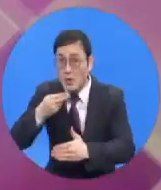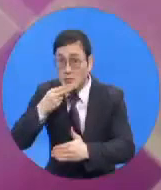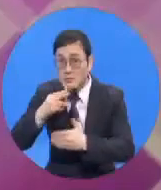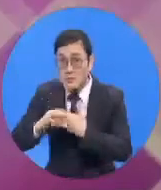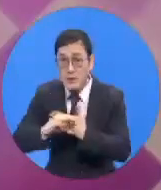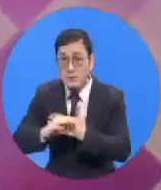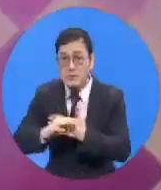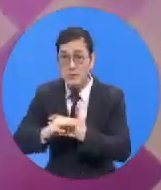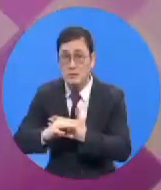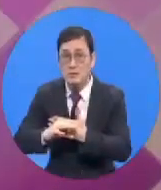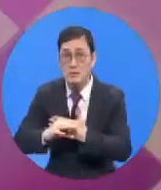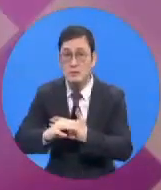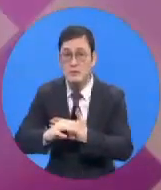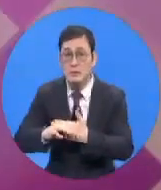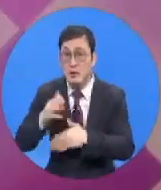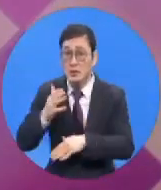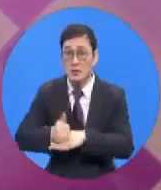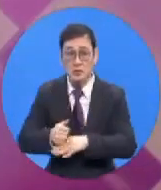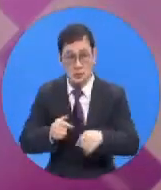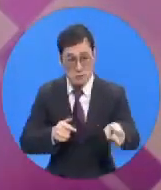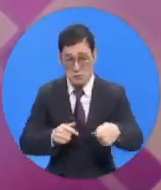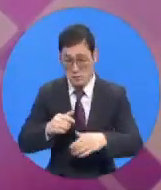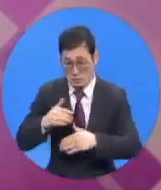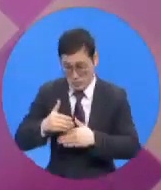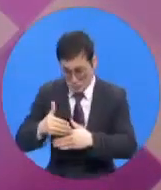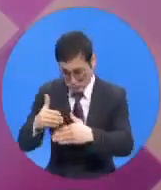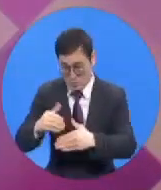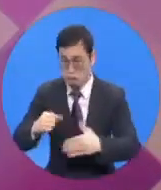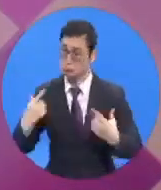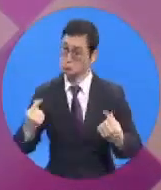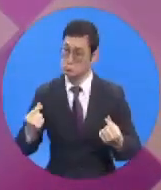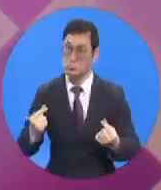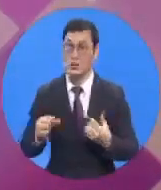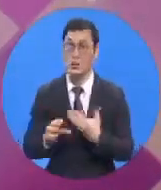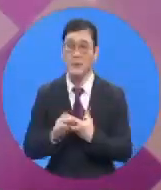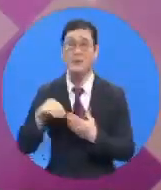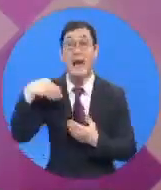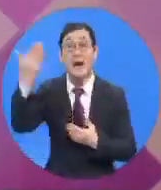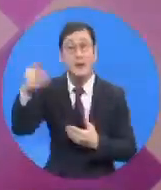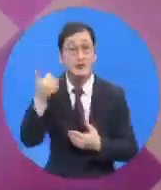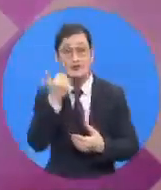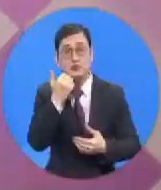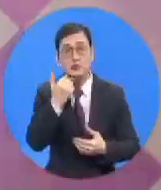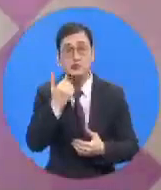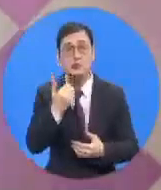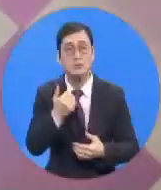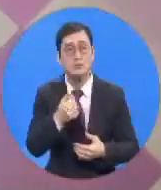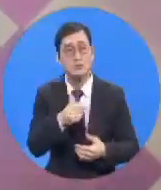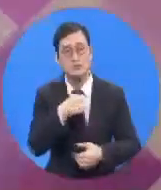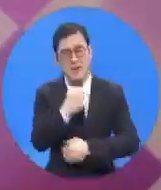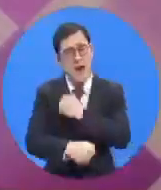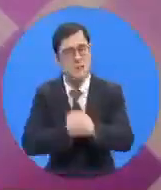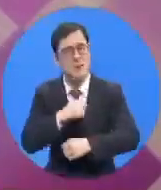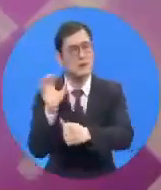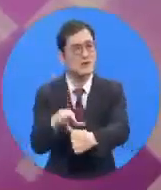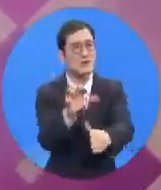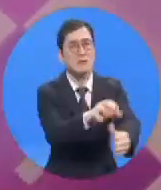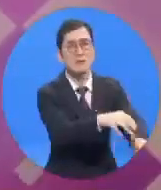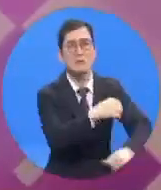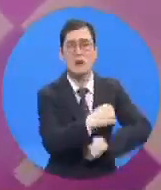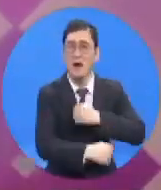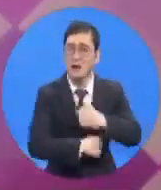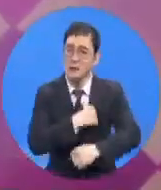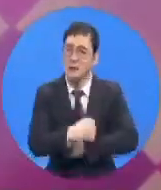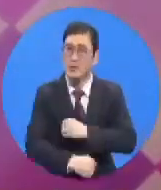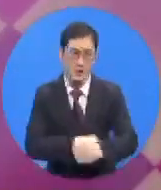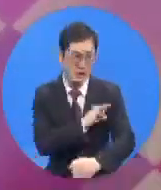누구에게나 불법적으로 출금 조치가 이루어질 수 있다. 이렇게 강하게 좀 비판한 건데요. 윤태권 실장님. 네. 지금 뭐 박준영 변호사 아까 말씀을 좀